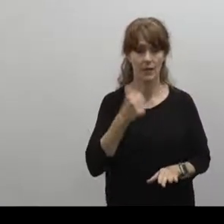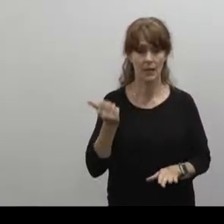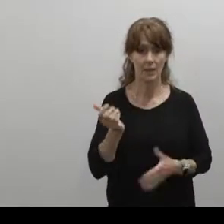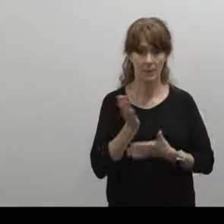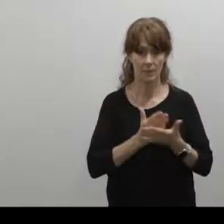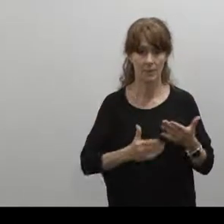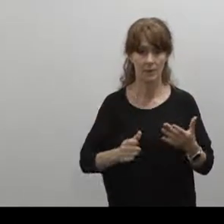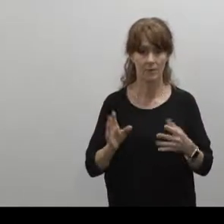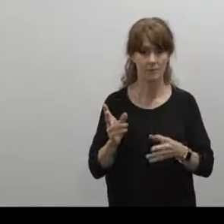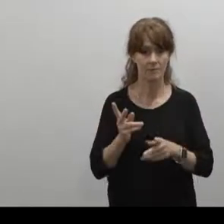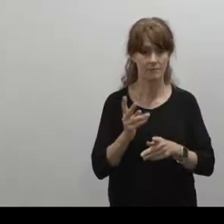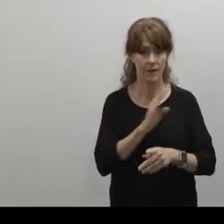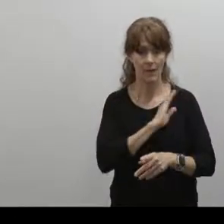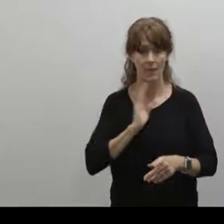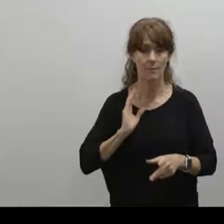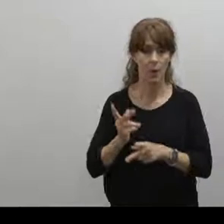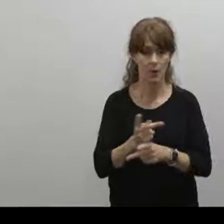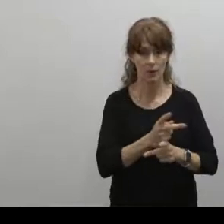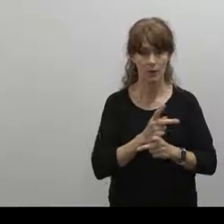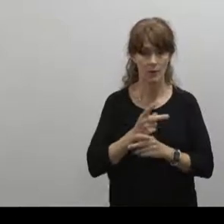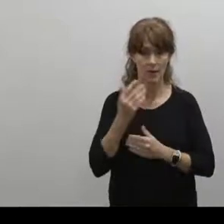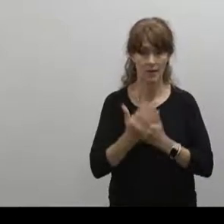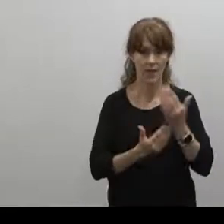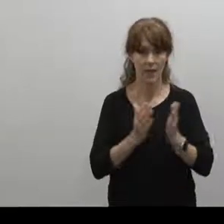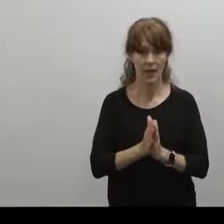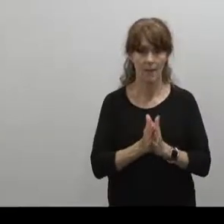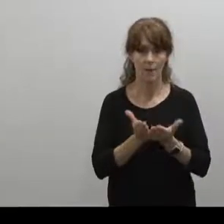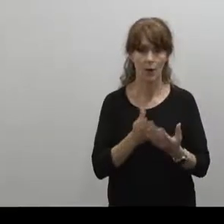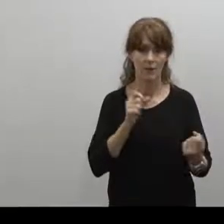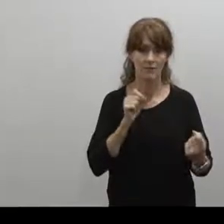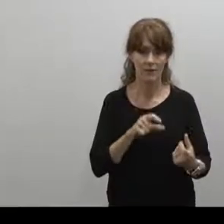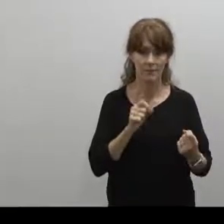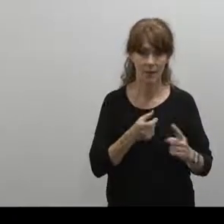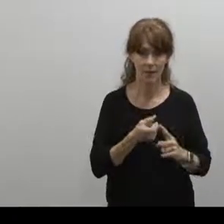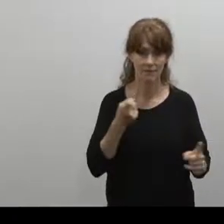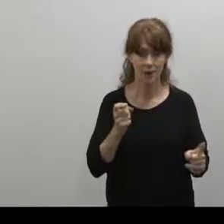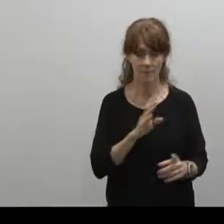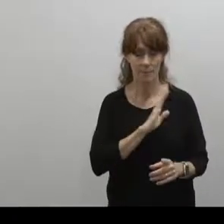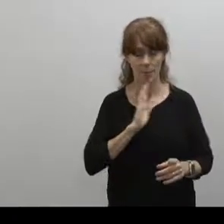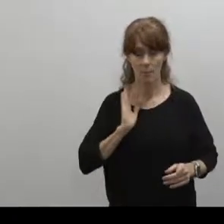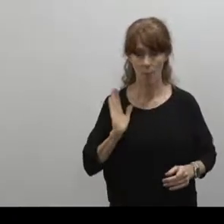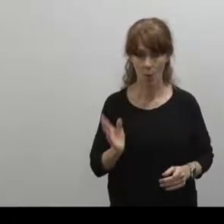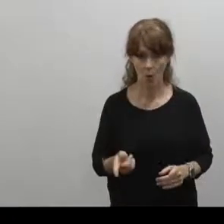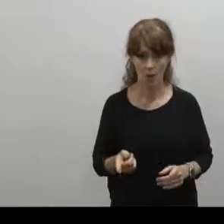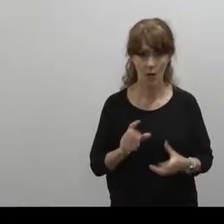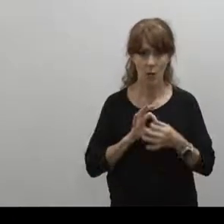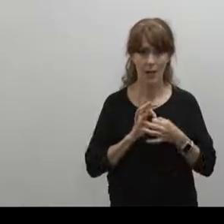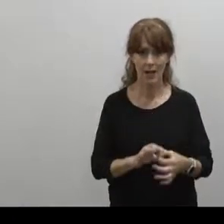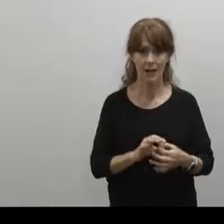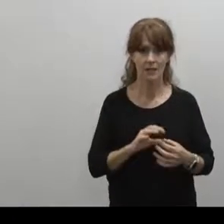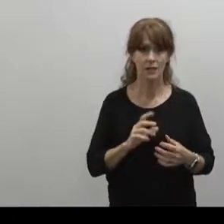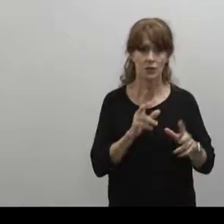này hay cứ tha chia ca cướp cuồng tham ấy sầm rạp cái nạc cam mà ca sả la riên